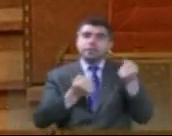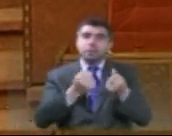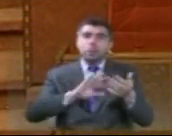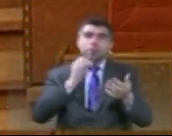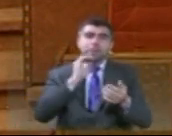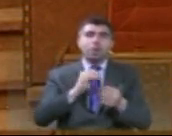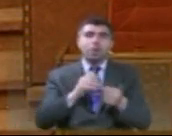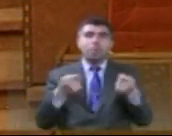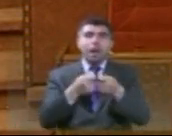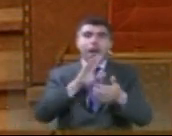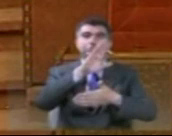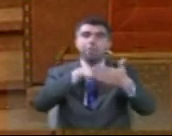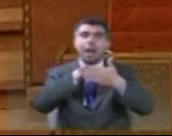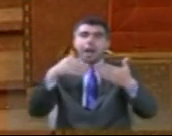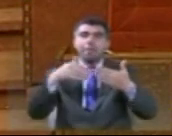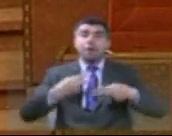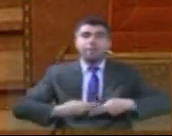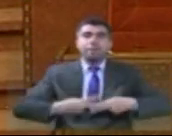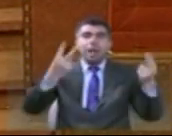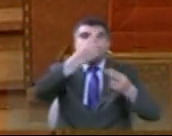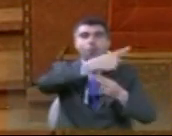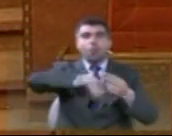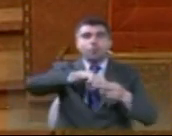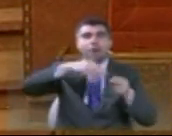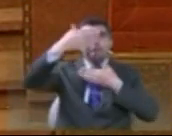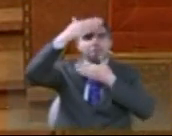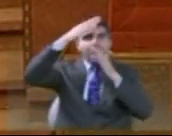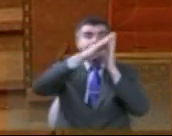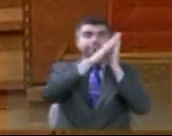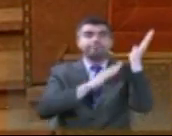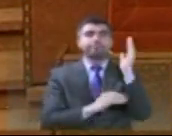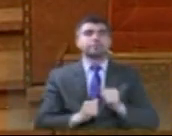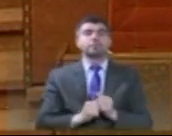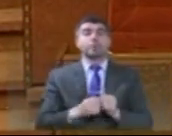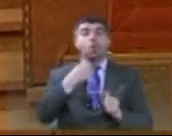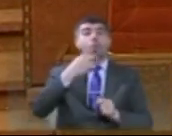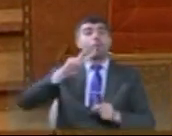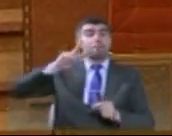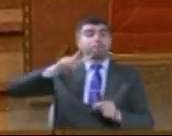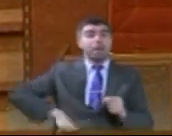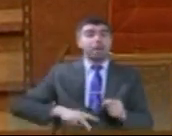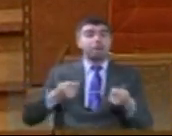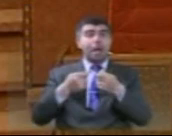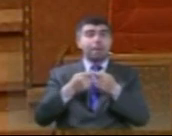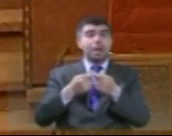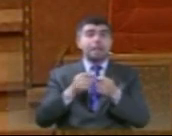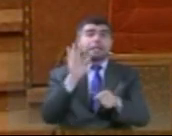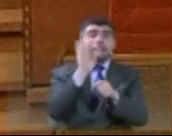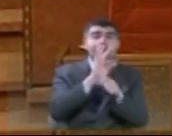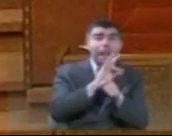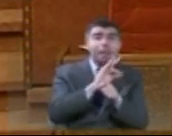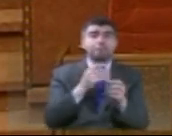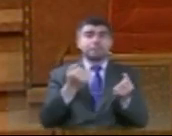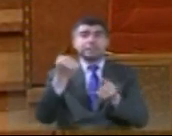الاستراتيجيه الوطنيه للسلامه الطرقيه، وهو مكون رئيس في هذه المنظومه لانه هو اللي تيمكن السائق باش يحصل على الرخصه ديالو.